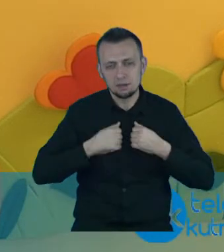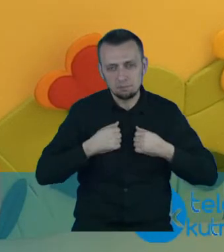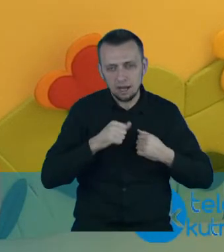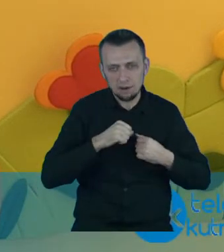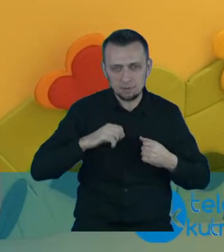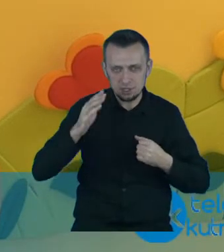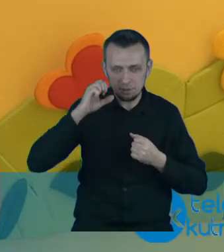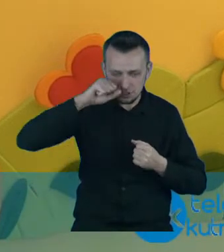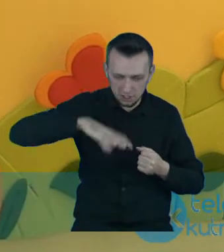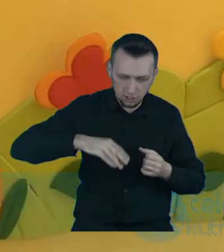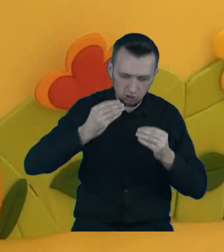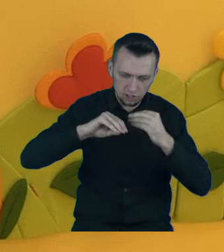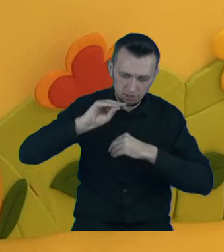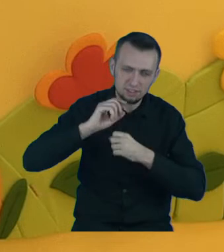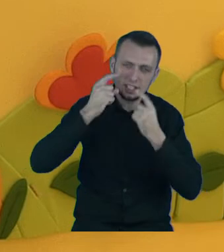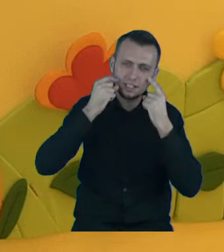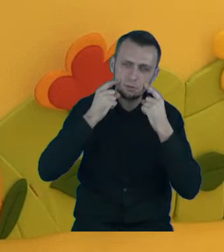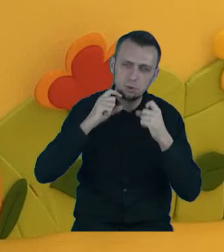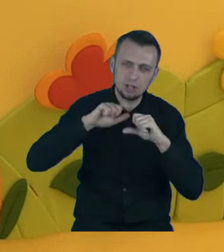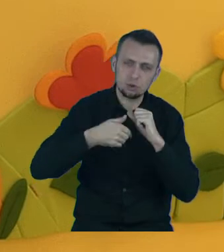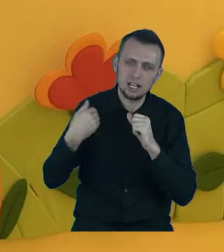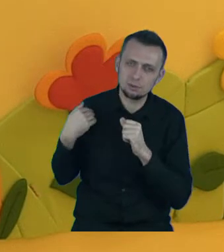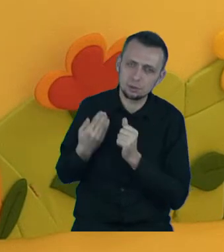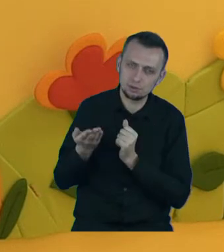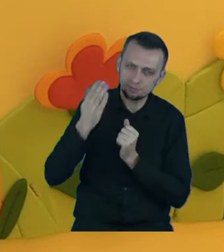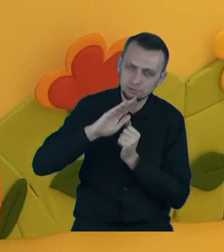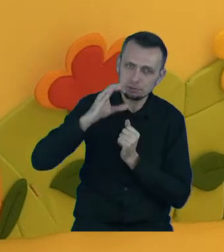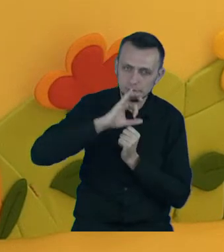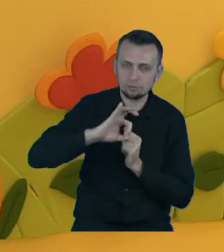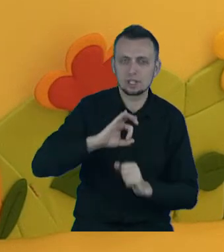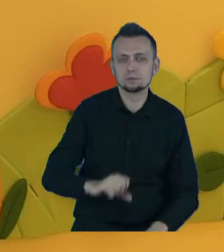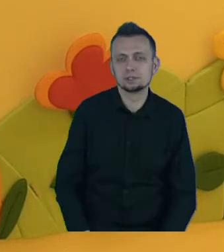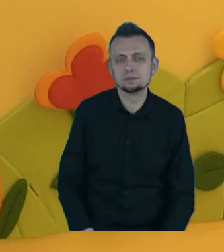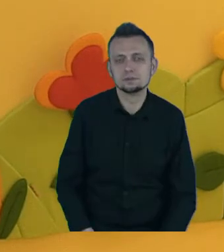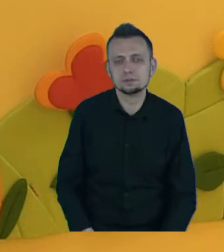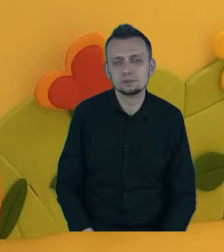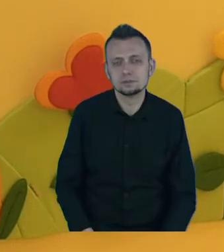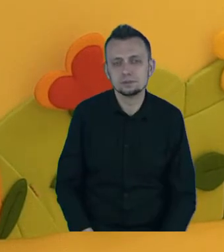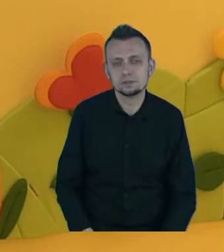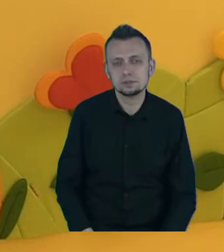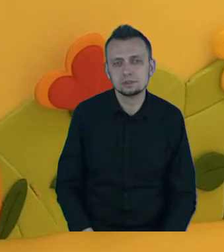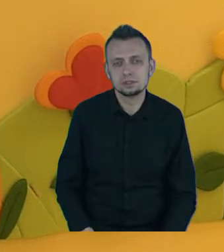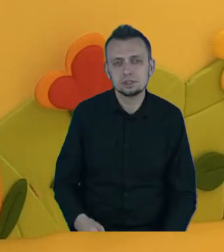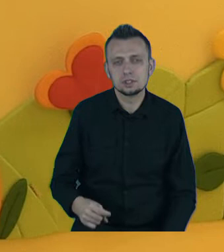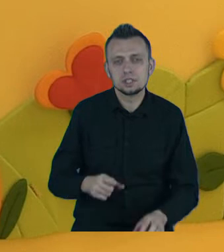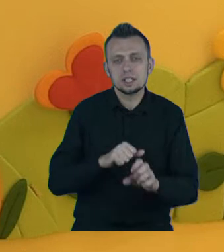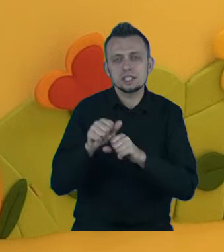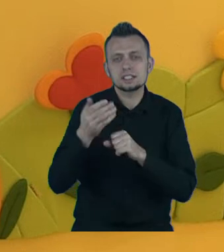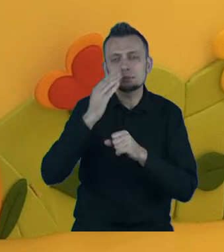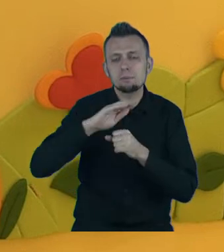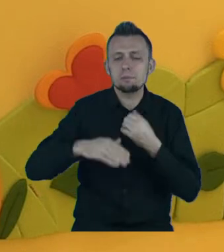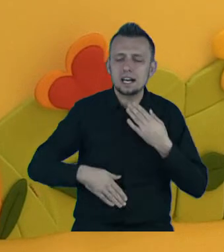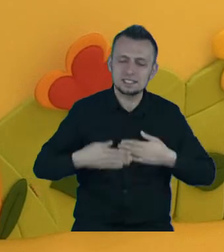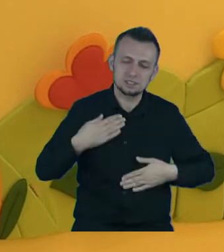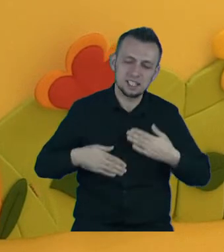będzie więcej płaczu, aczkolwiek było naprawdę dobrze. Także jesteśmy tutaj bardzo zadowoleni. Na